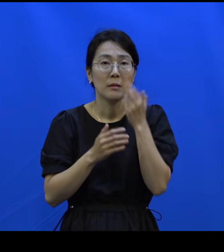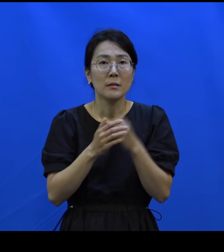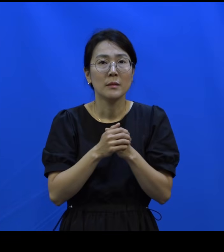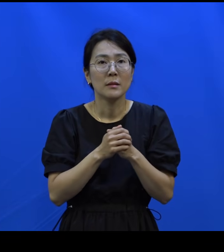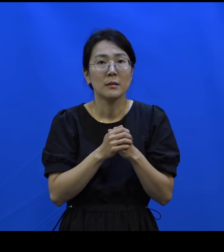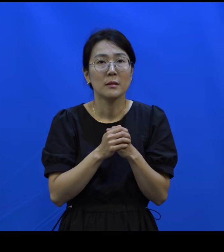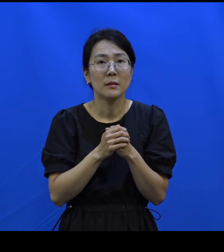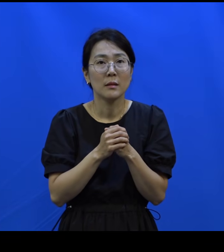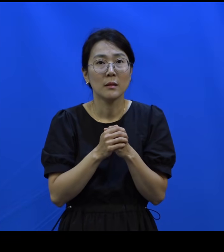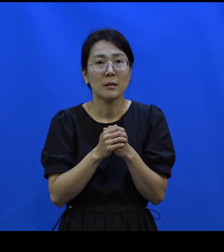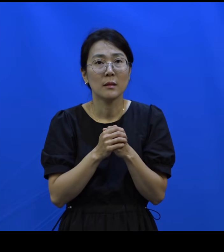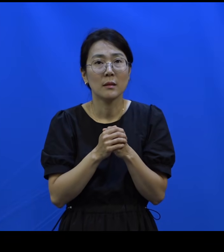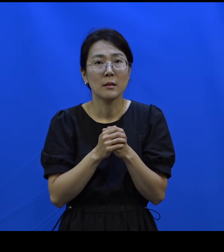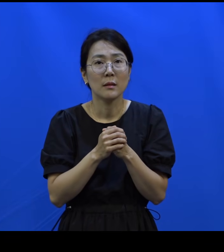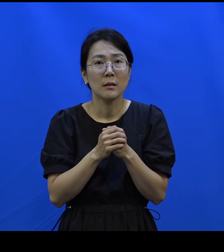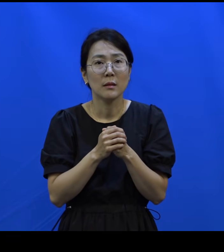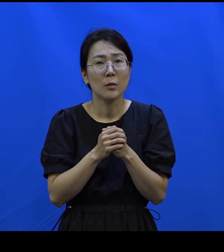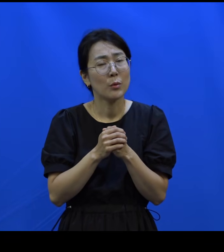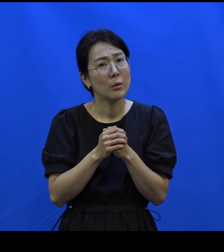부딪히는 부분이죠.